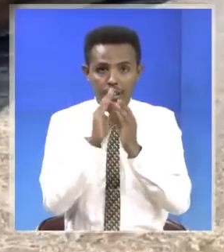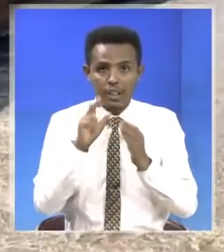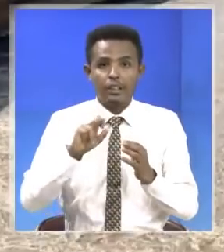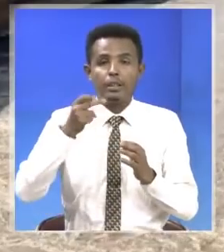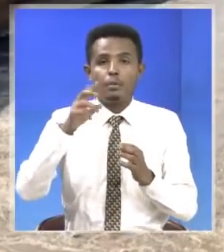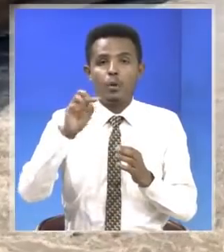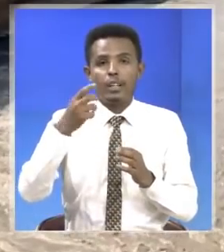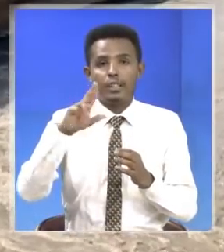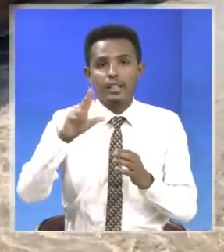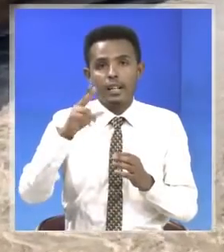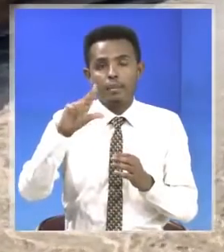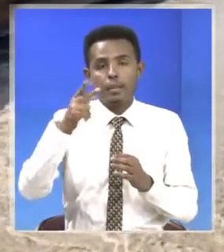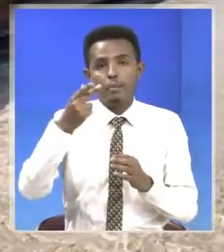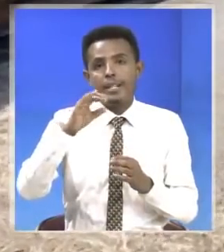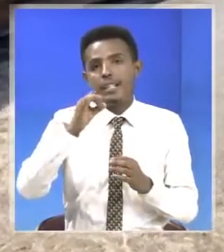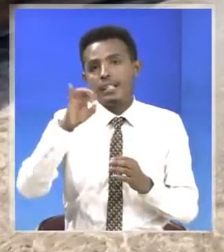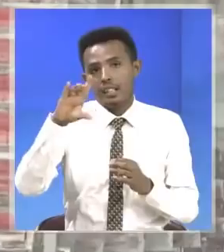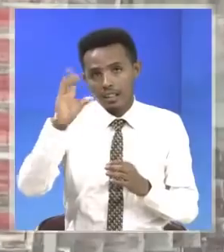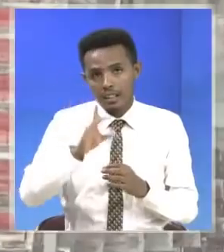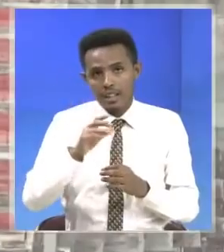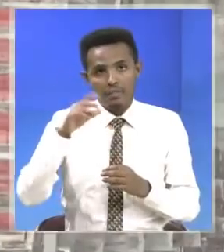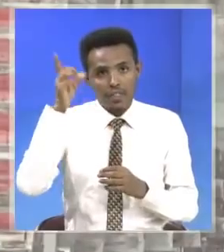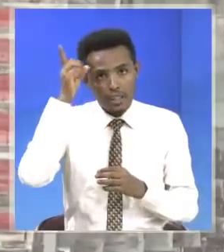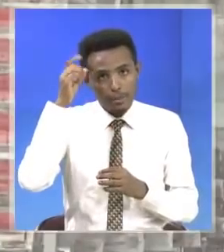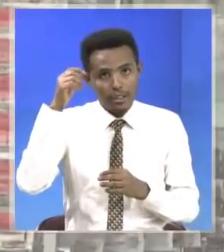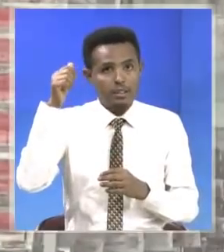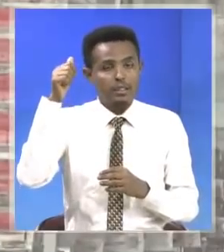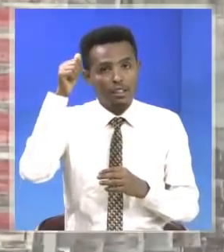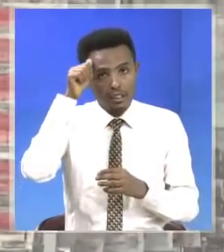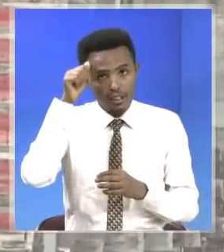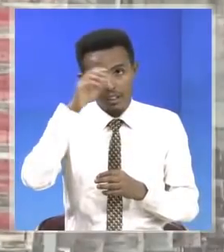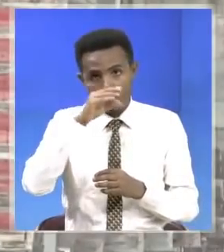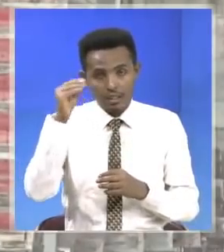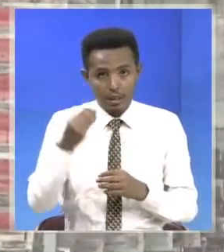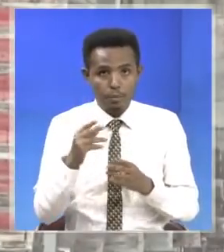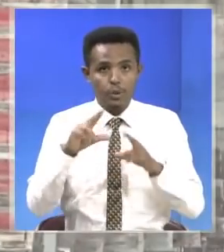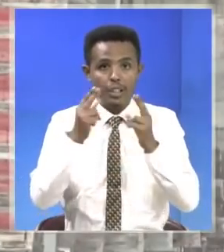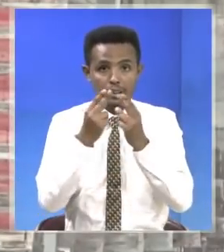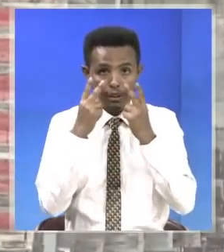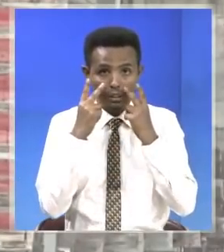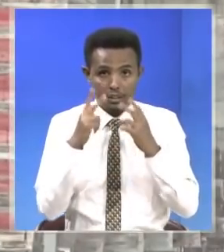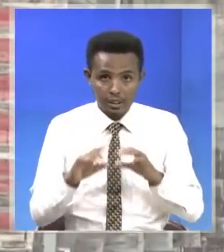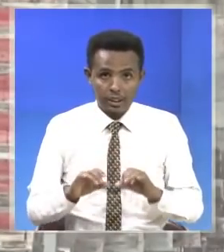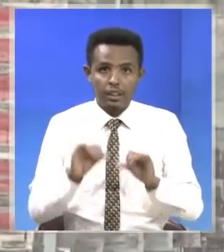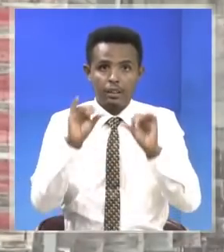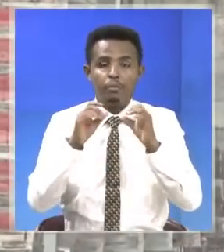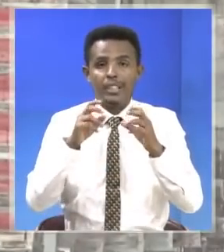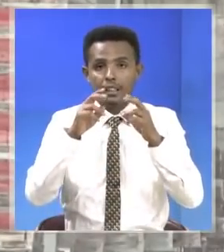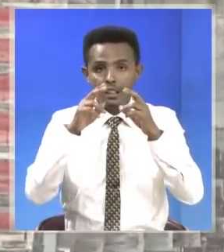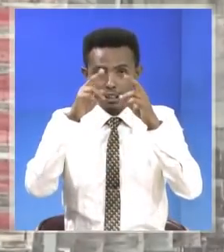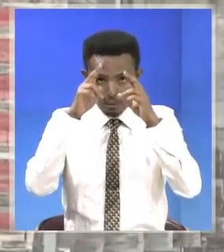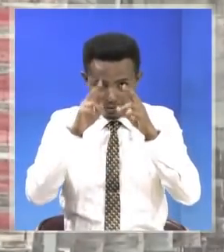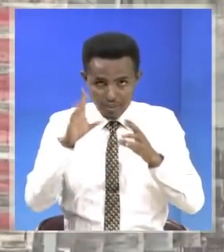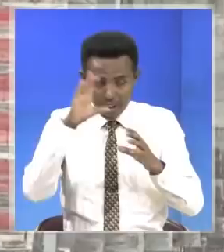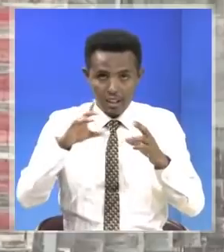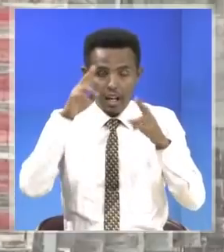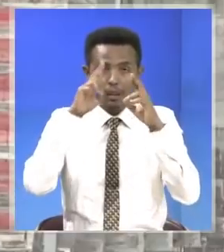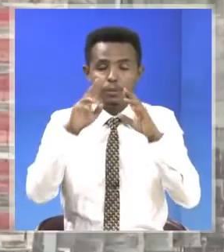ኮንጎ ፕሬዚዳንት ፌሊክስ ሼሴዲኪና ቡድናቸው ድርድሩን ለማስቀጠል ያሳዩት ብርቱ ጥረት በከፍተኛ ክብሮት